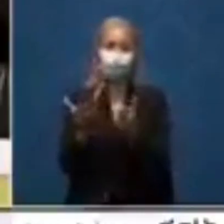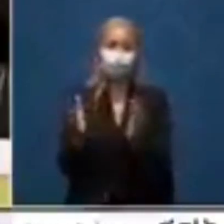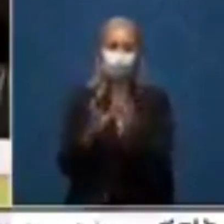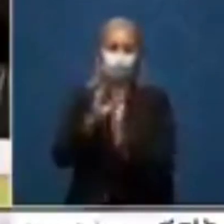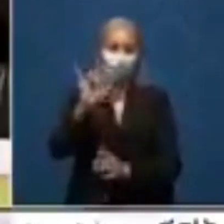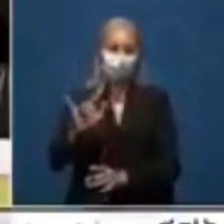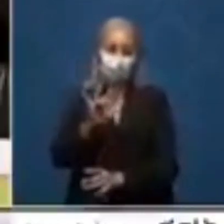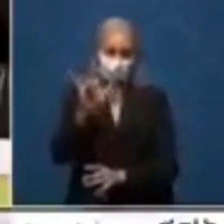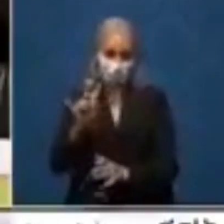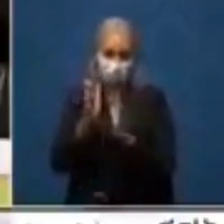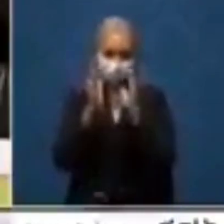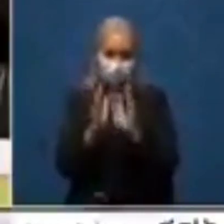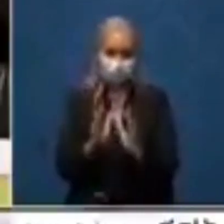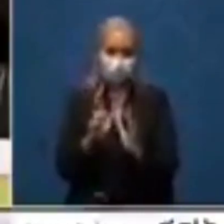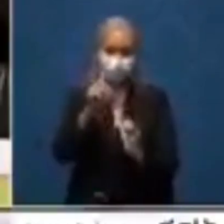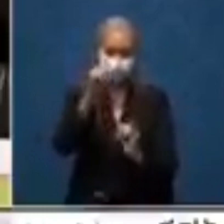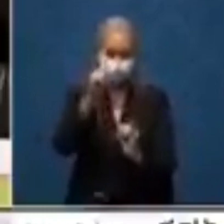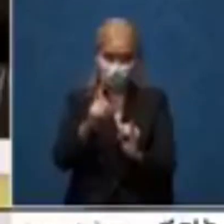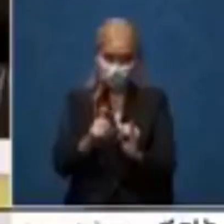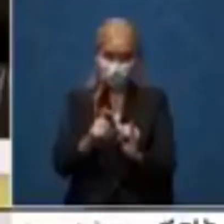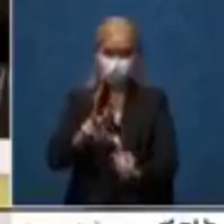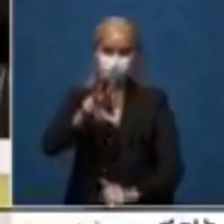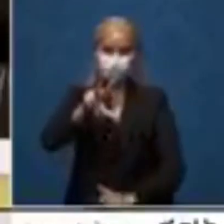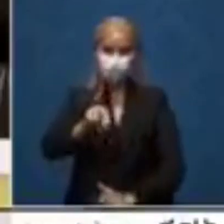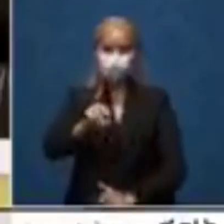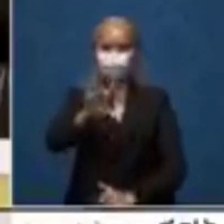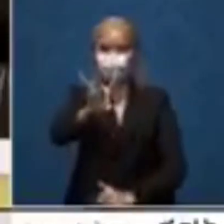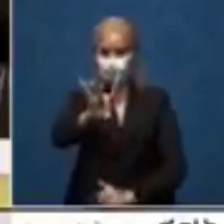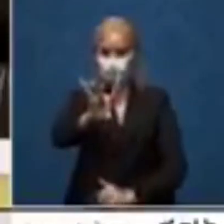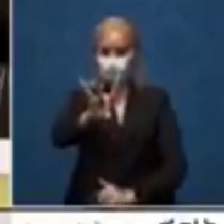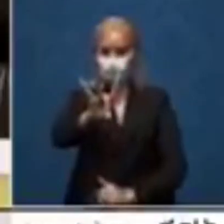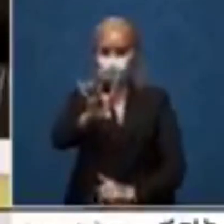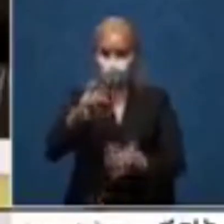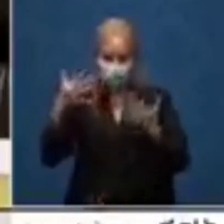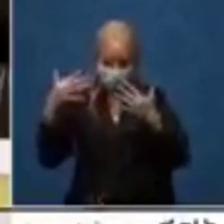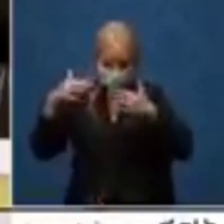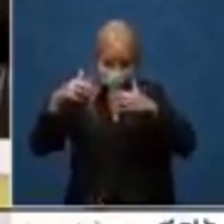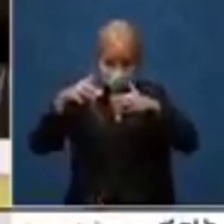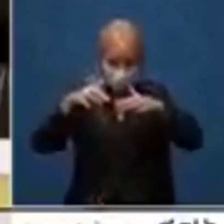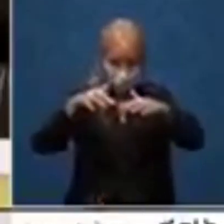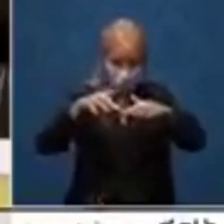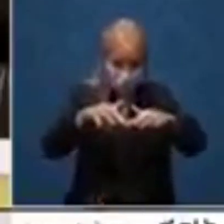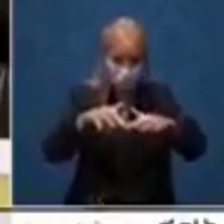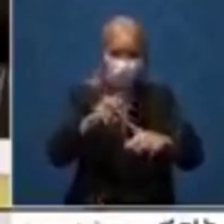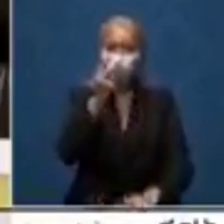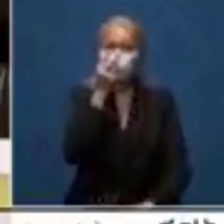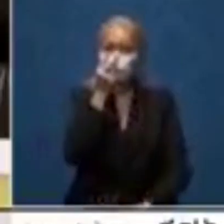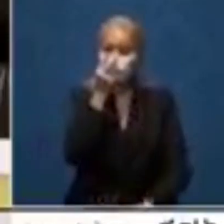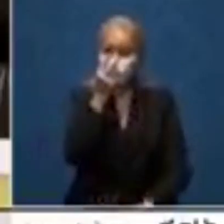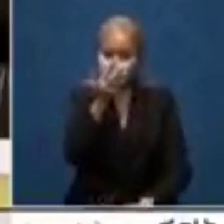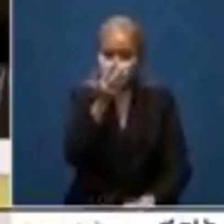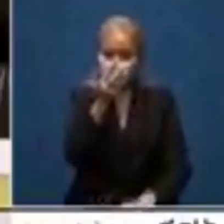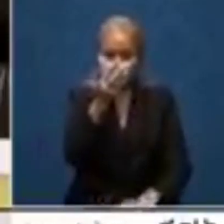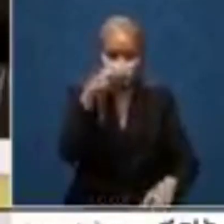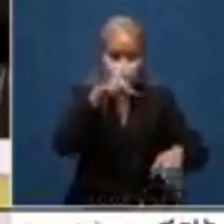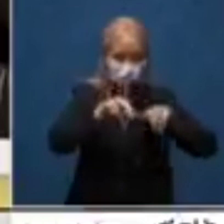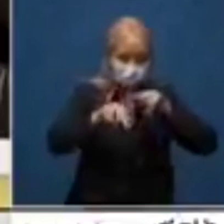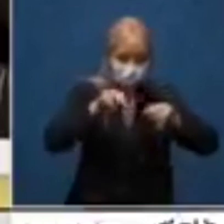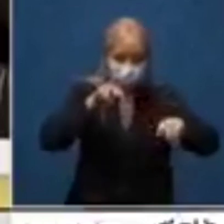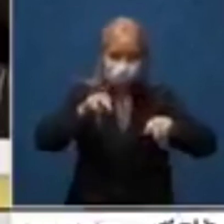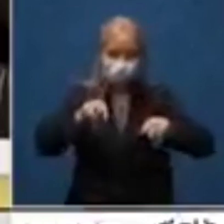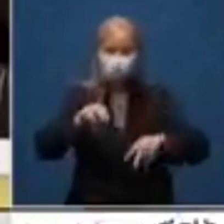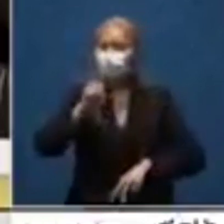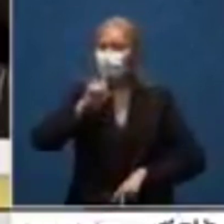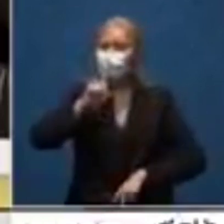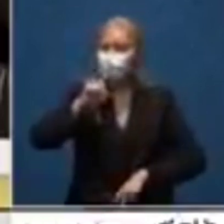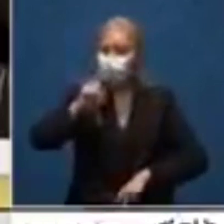ของ38ชีวิตไปอยู่ในสถานที่เกิดเหตุในวันรุ่งขึ้นหลังเกิดเหตุการณ์เพียงไม่ถึง1วันนะเขาถามเขาหรือยัง